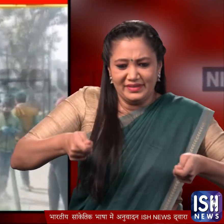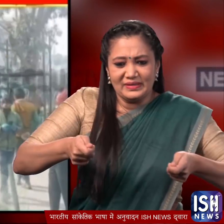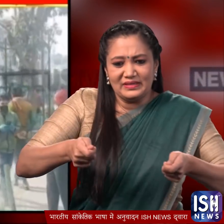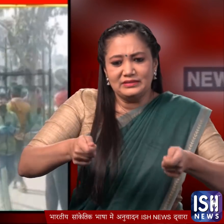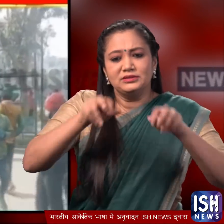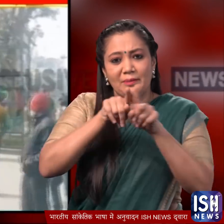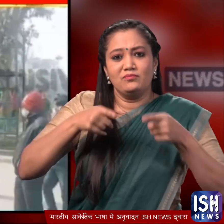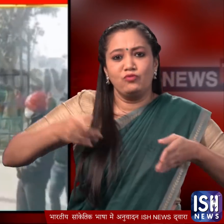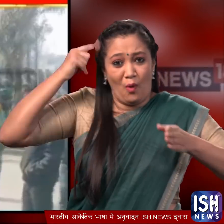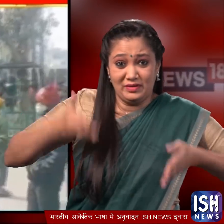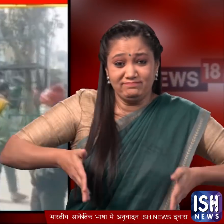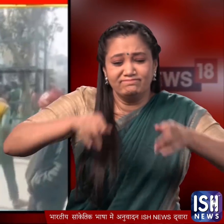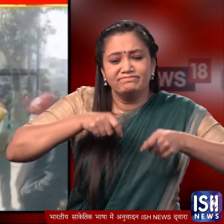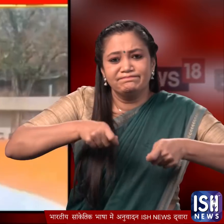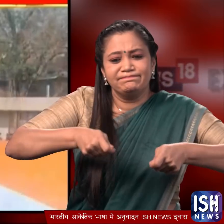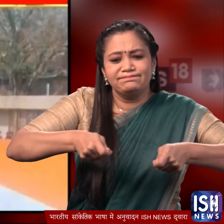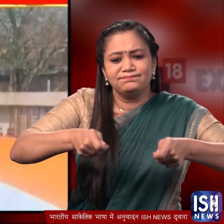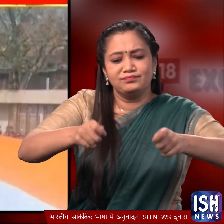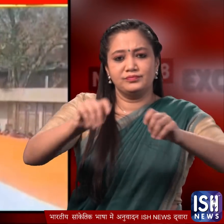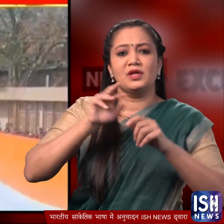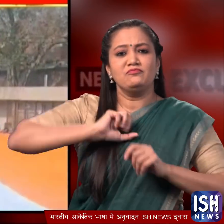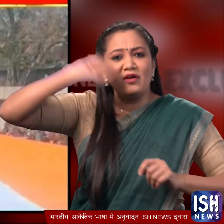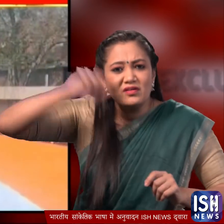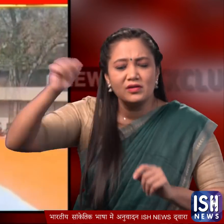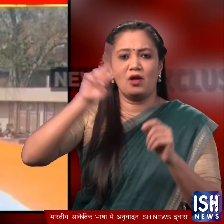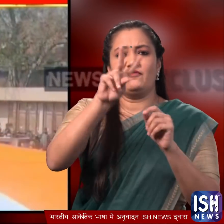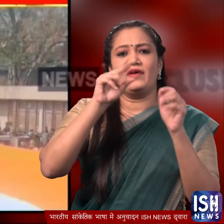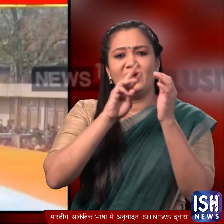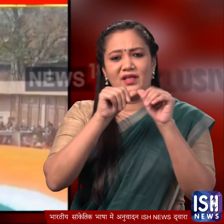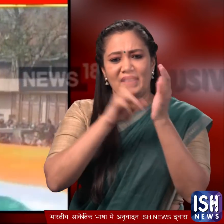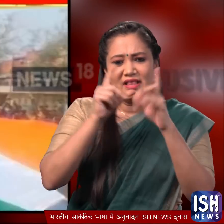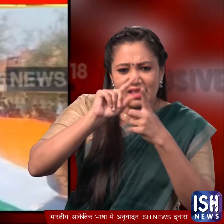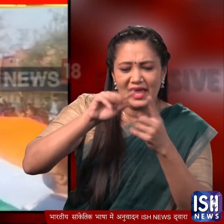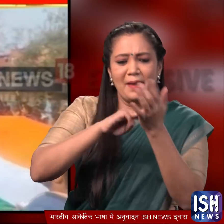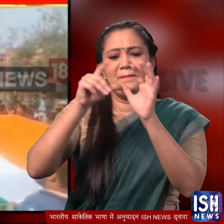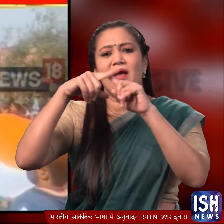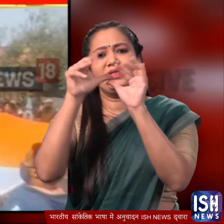को थामकर सड़कों पर रैली करते दिखे और बीच बीच में वंदे मातरम के नारे भी लगाते रहे।